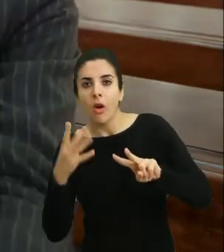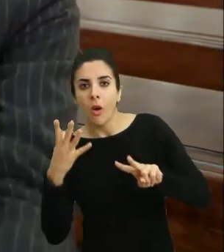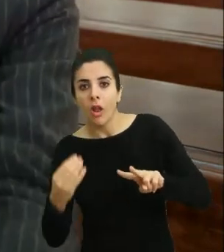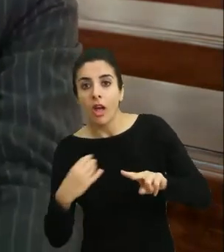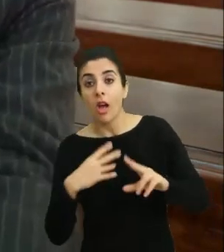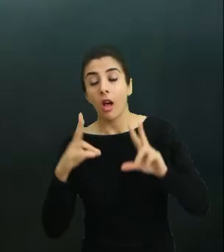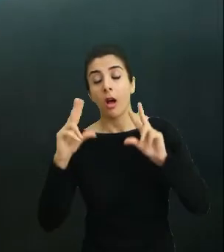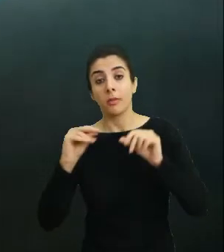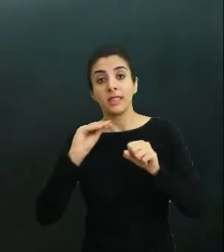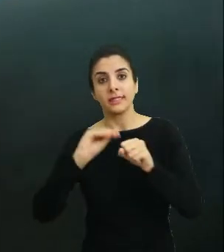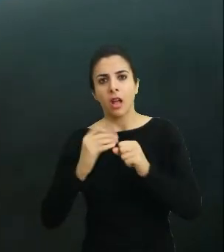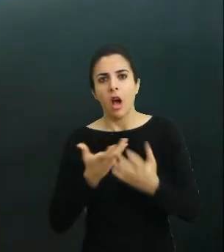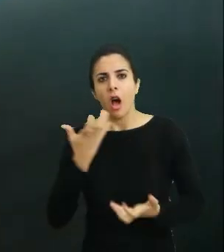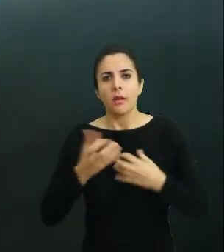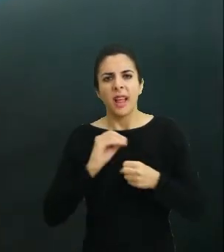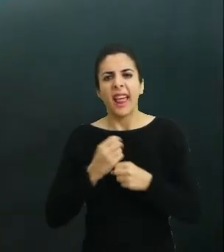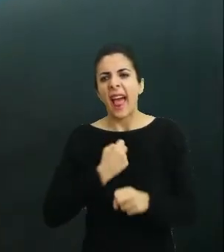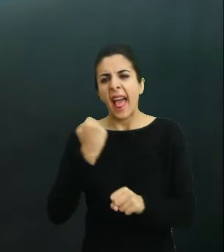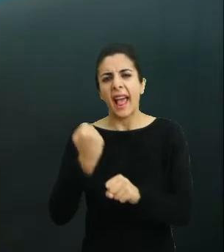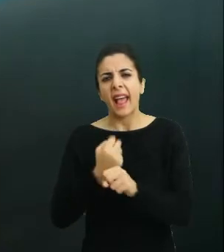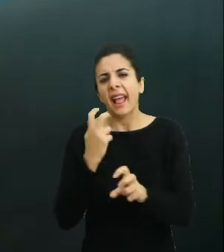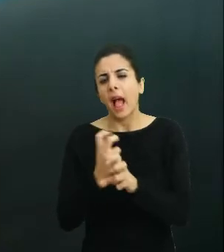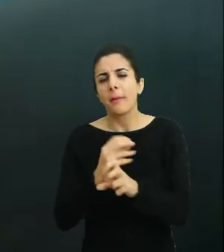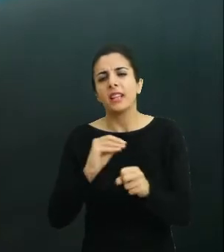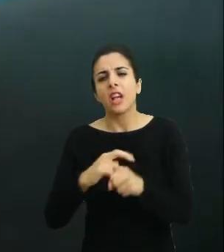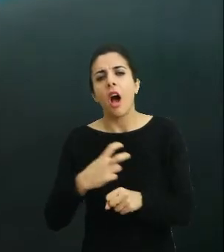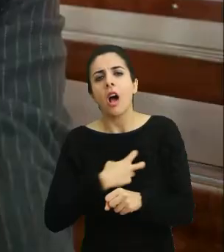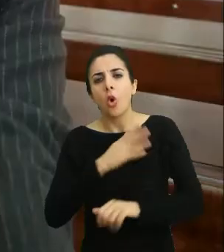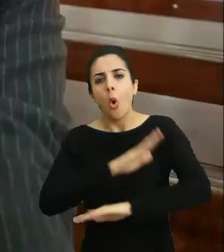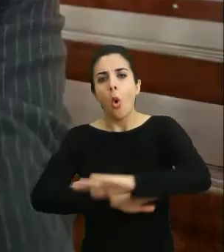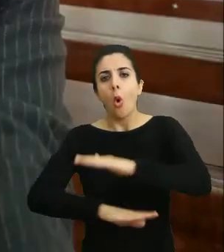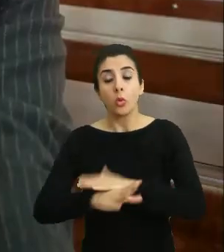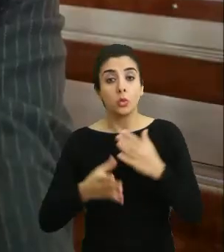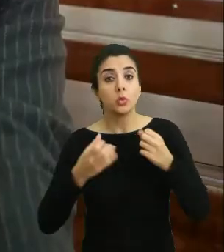üstüne alevleri alarak, kemikli bir aşk gencinin kollarından tutarak.